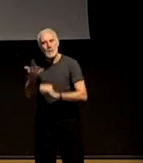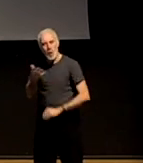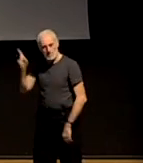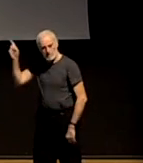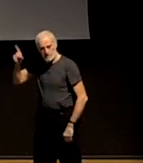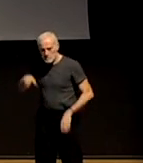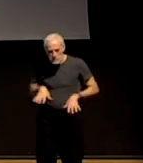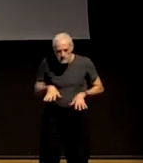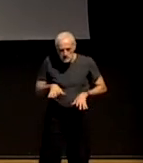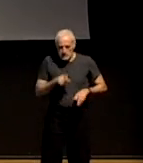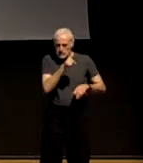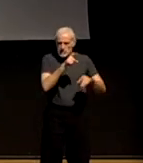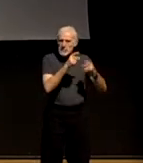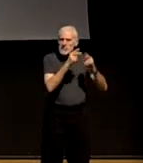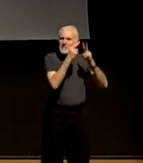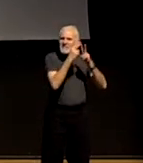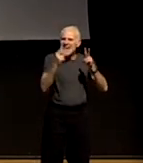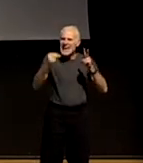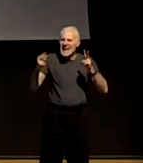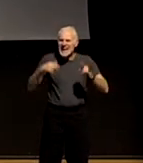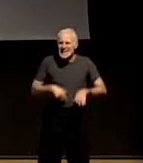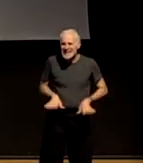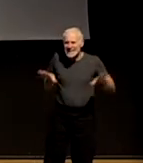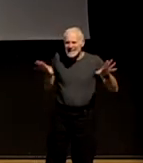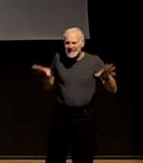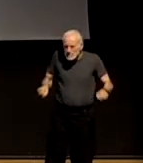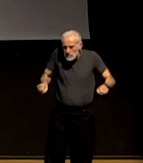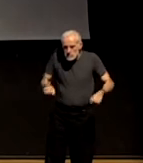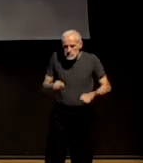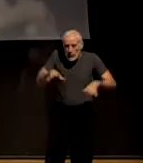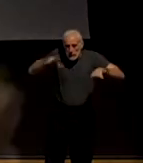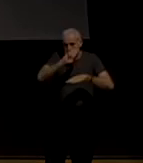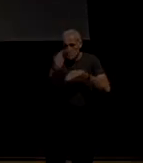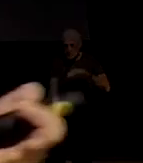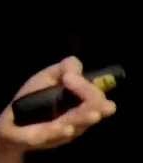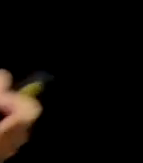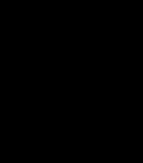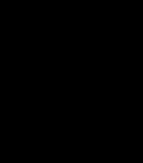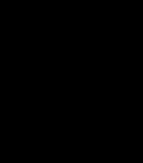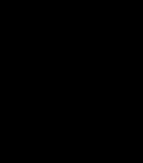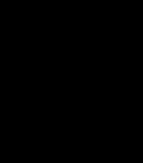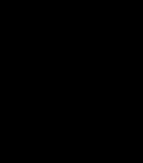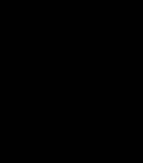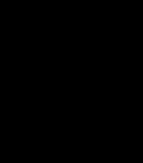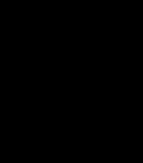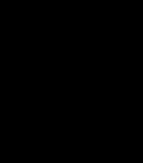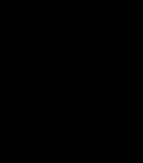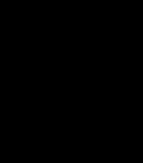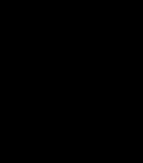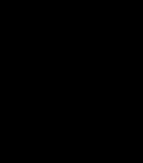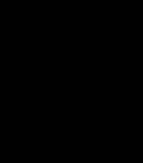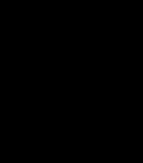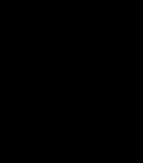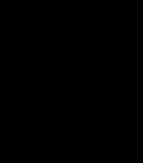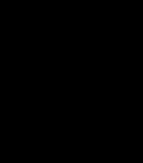générer des électrocutions et au moment de la chasse où on rase le sol évidemment comme les autres qui chasse au ras du sol